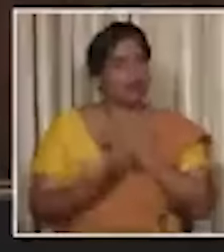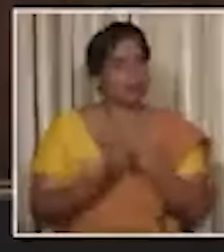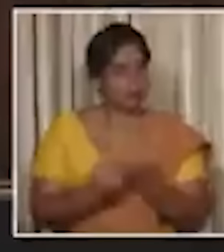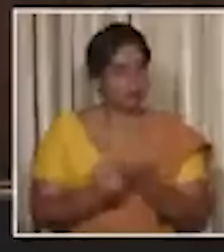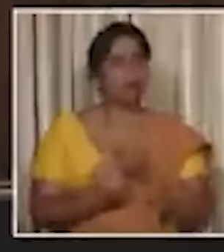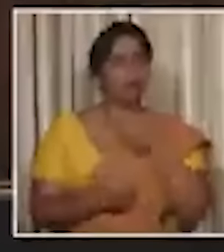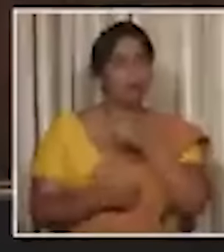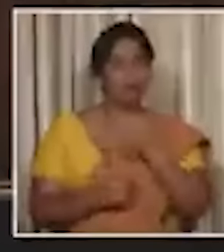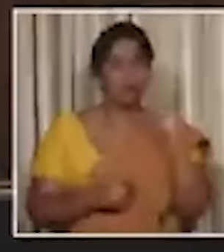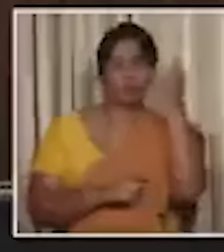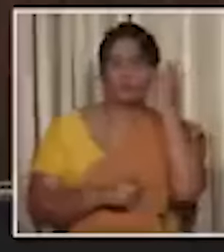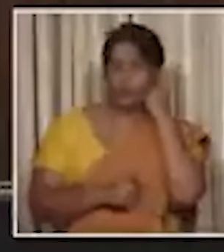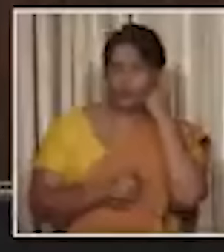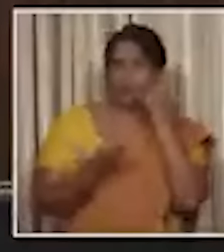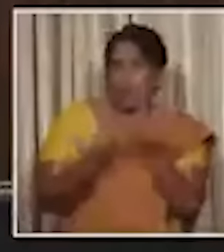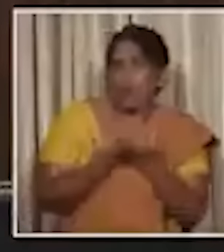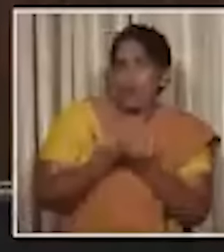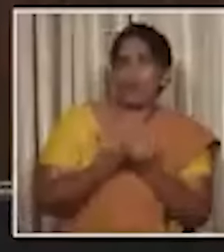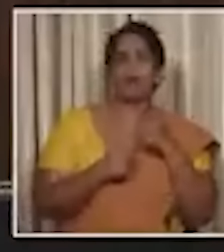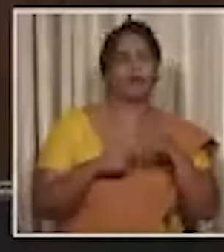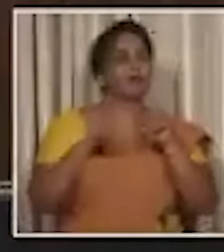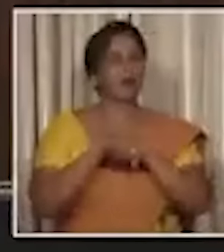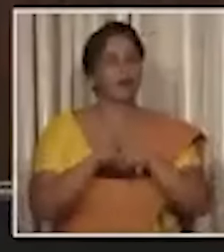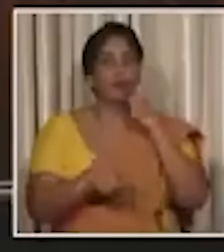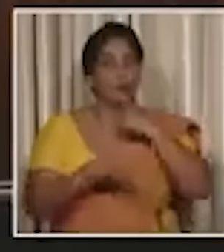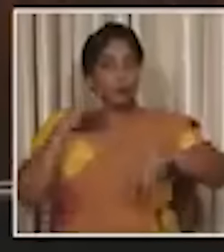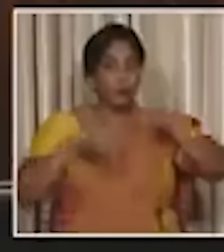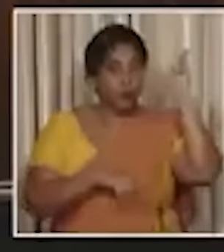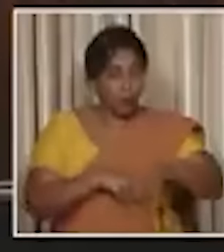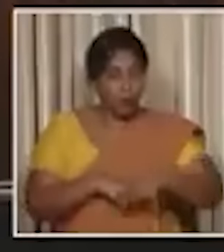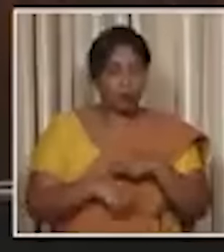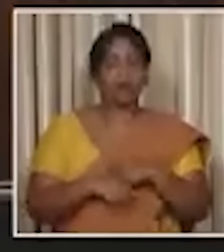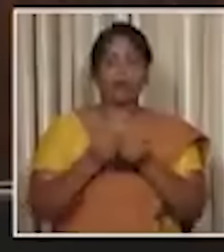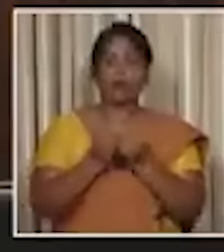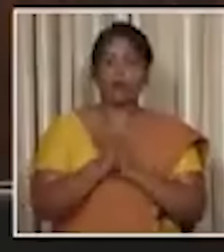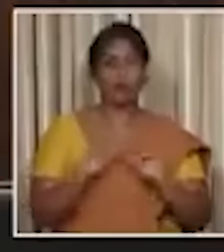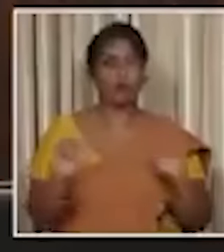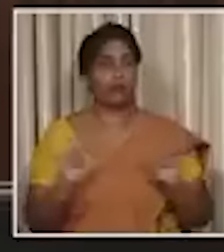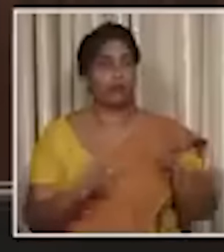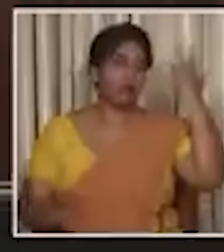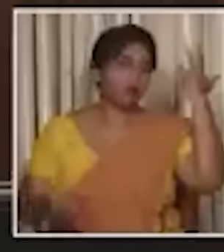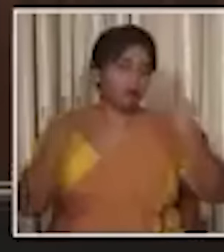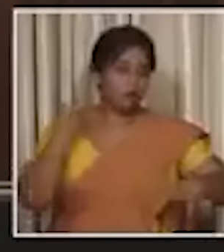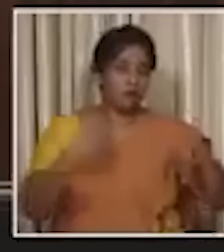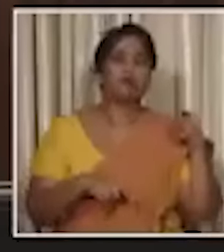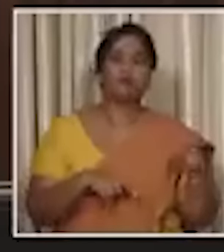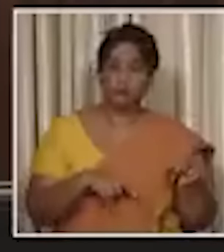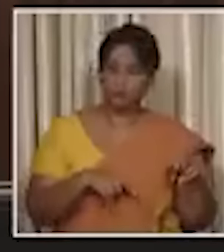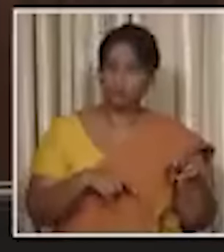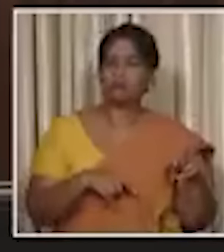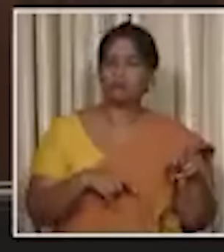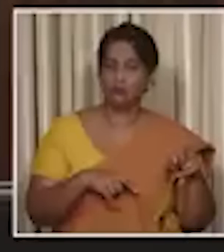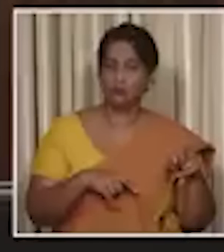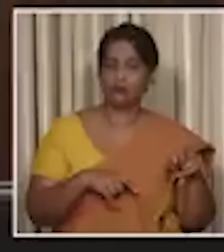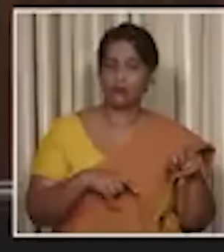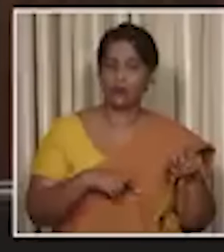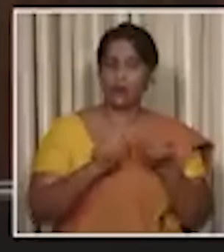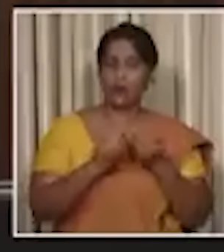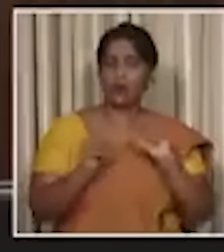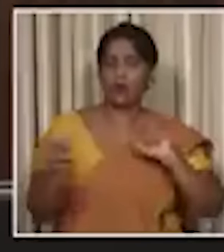திபினம் ஜனதாவட சத்து ஜனதாவ சத்துருத பத் நோவின ராஜ்ய சேவையாக சக சேவை எதினாய திருப்தி பத் நோவின ராஜ்ய